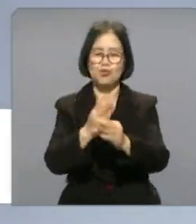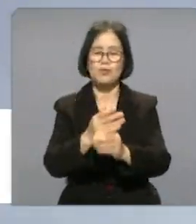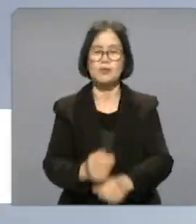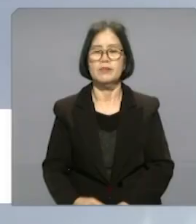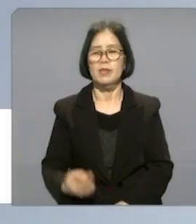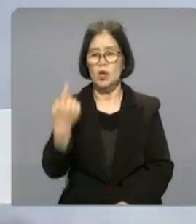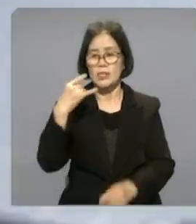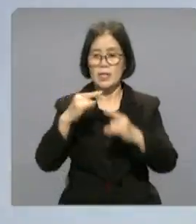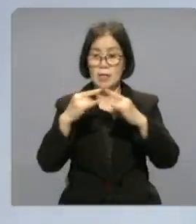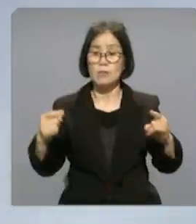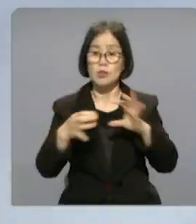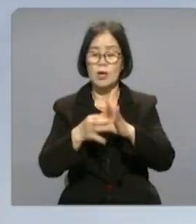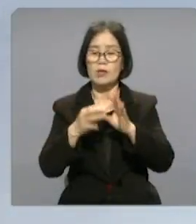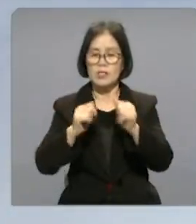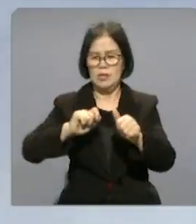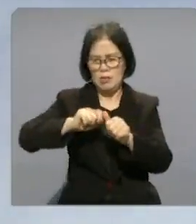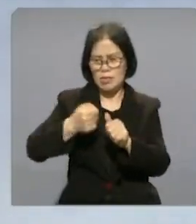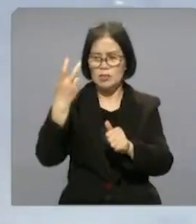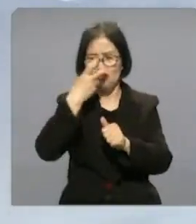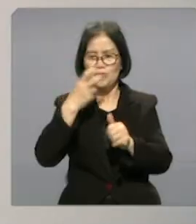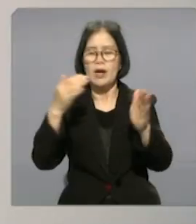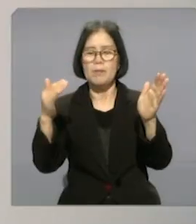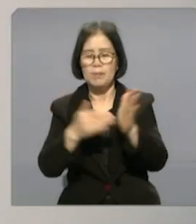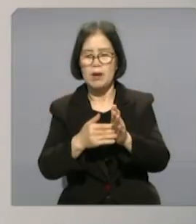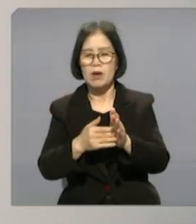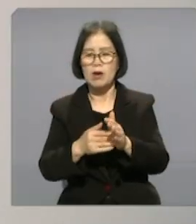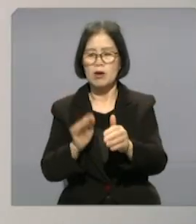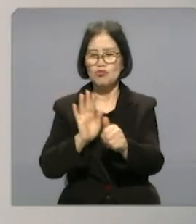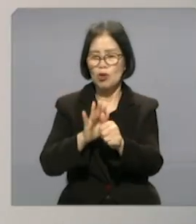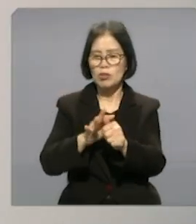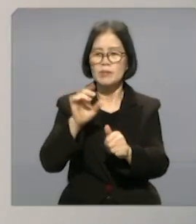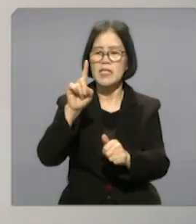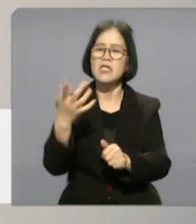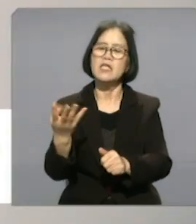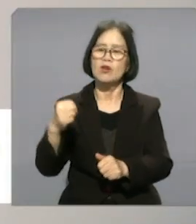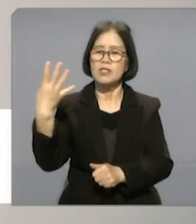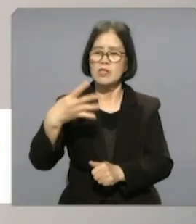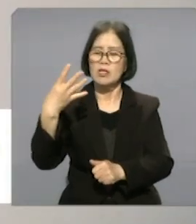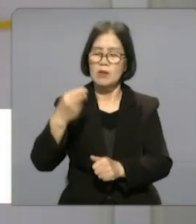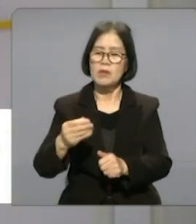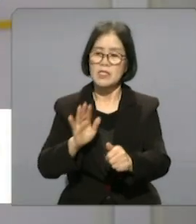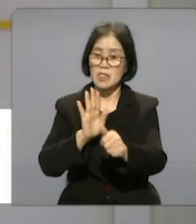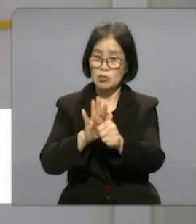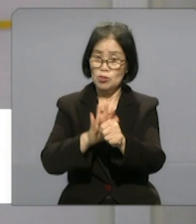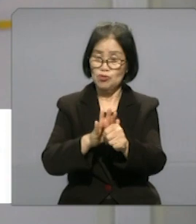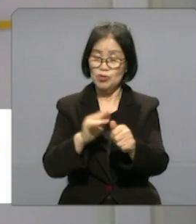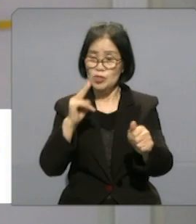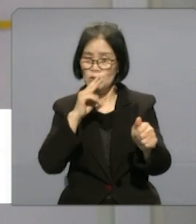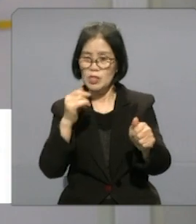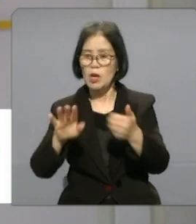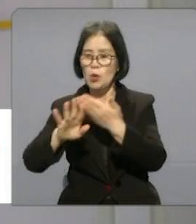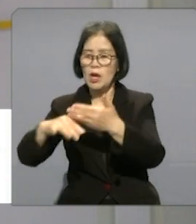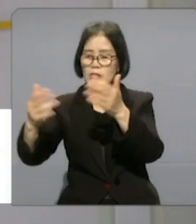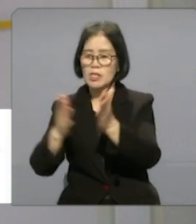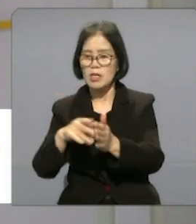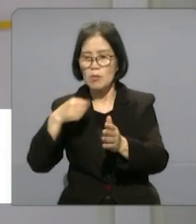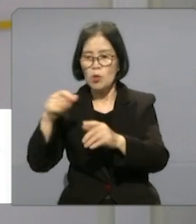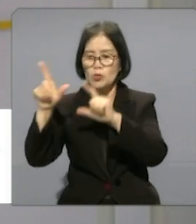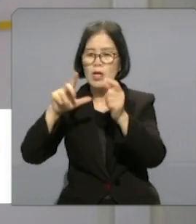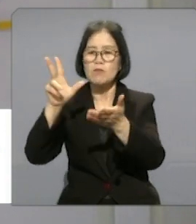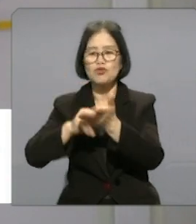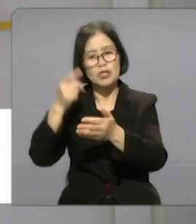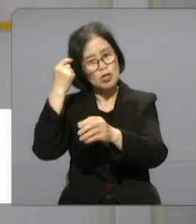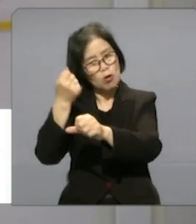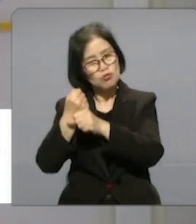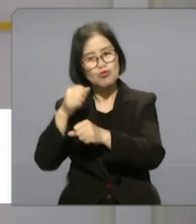어제 캠프 관계자들을 강제 수사했고 후원금 1억 4천여만 원을 지원한 의혹이 있는 외곽단체 먹고사는 문제